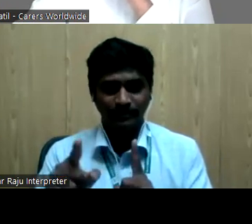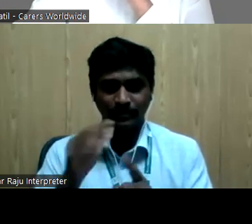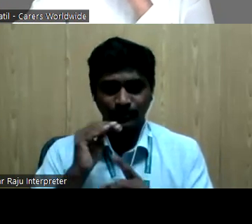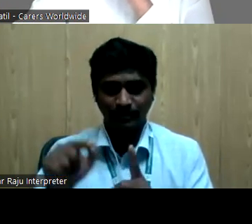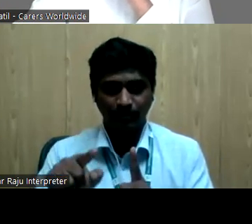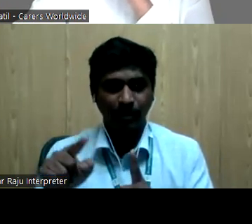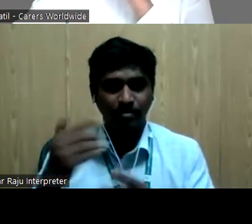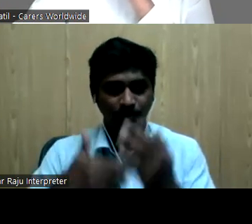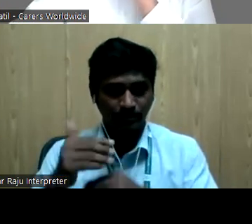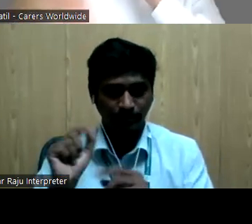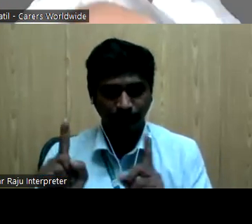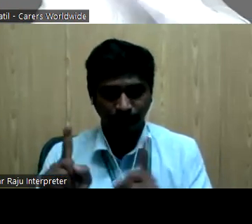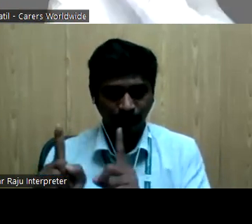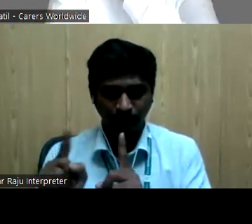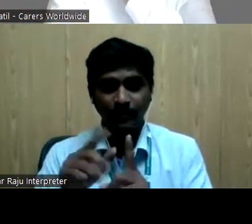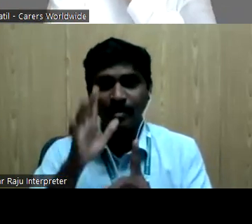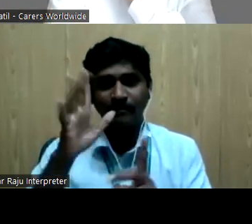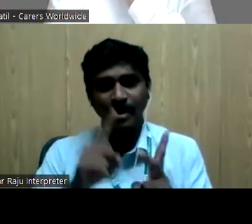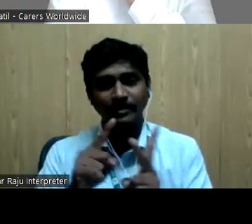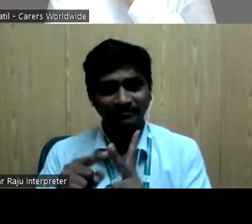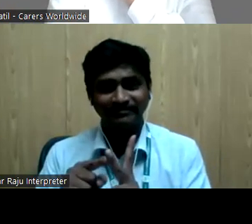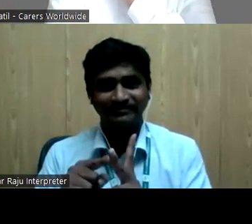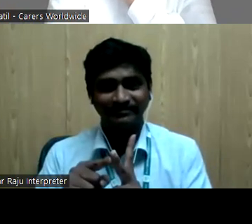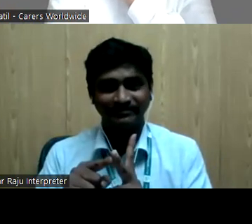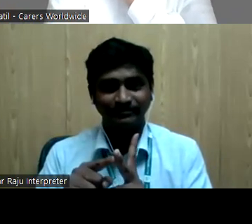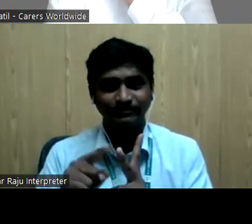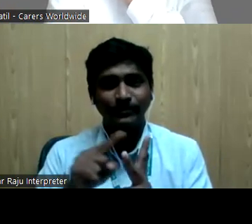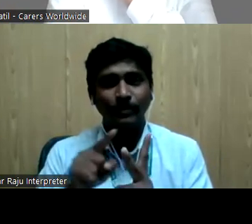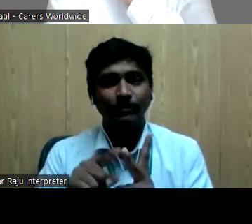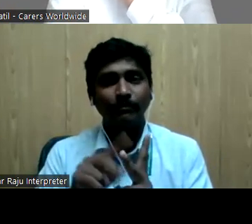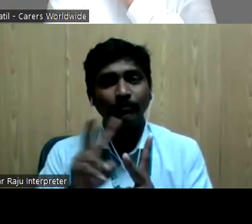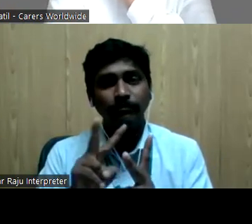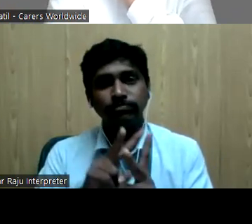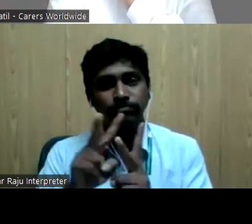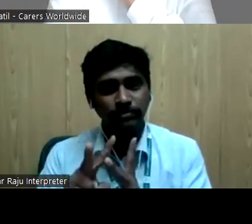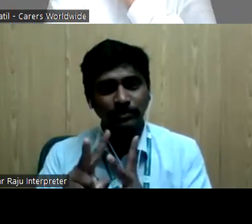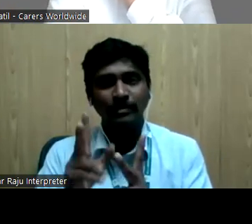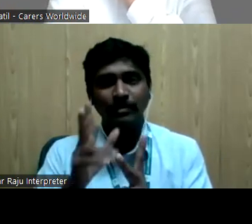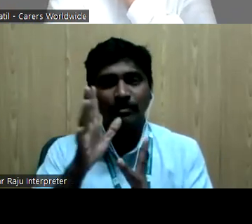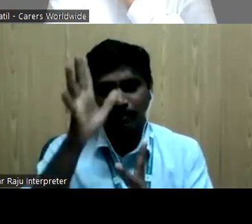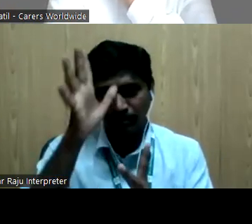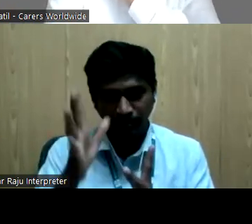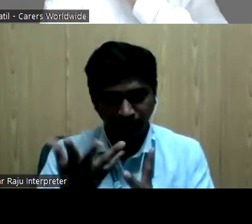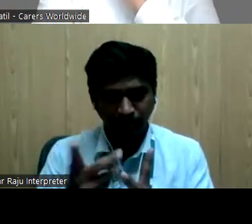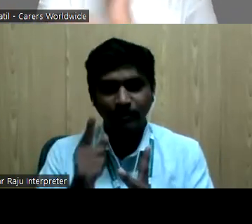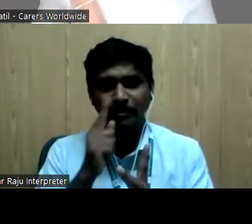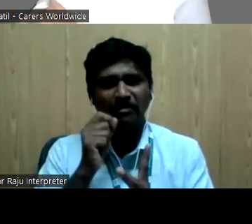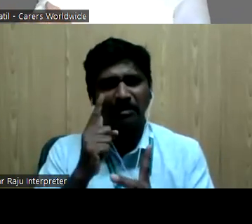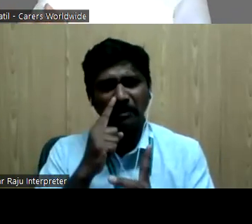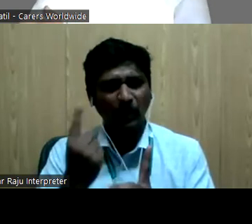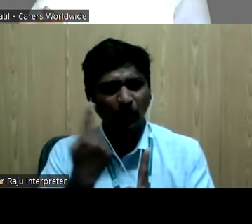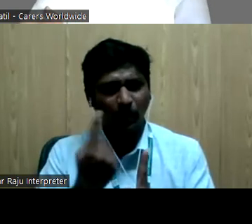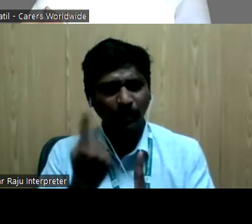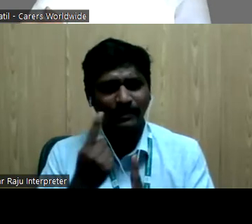ग्रुप में फादर सपोर्ट ग्रुप भी करना, ताकि एग्जाम्पल देख सके और हर फादर को हर मेल को ये एहसास हो सके